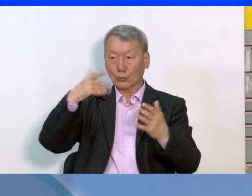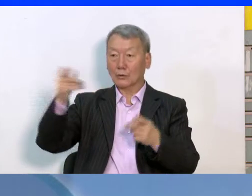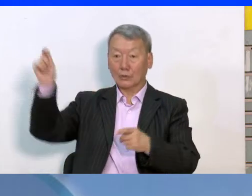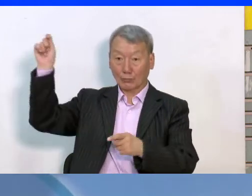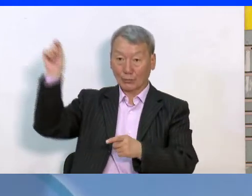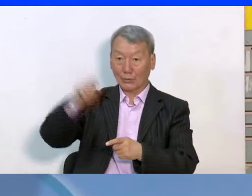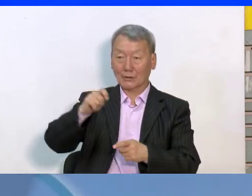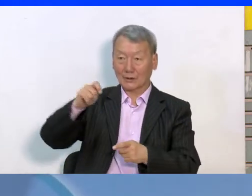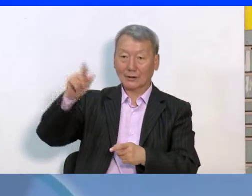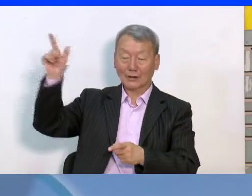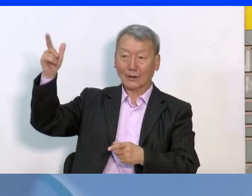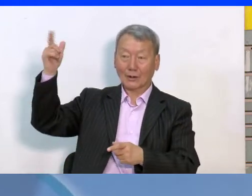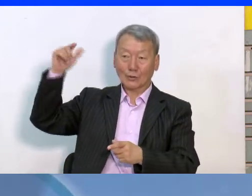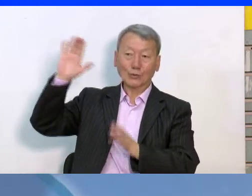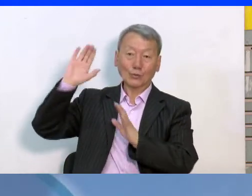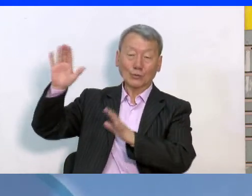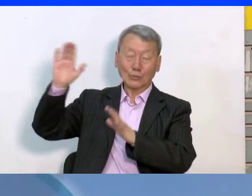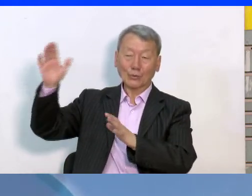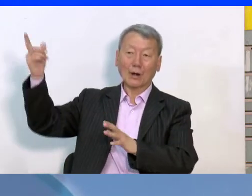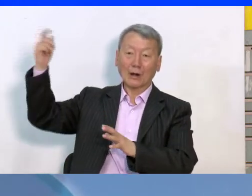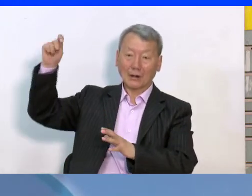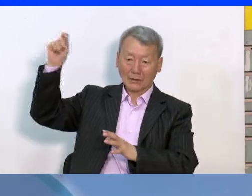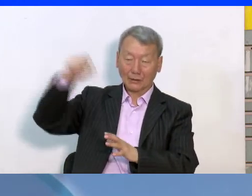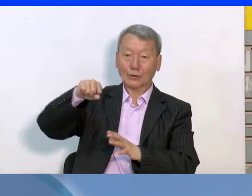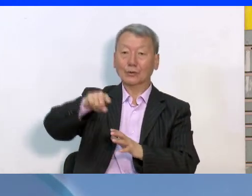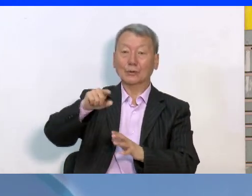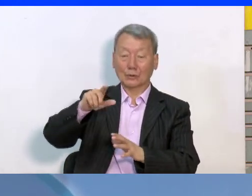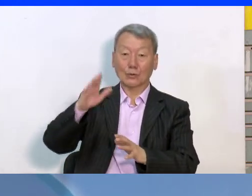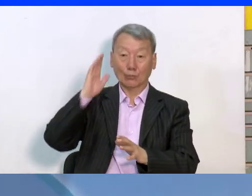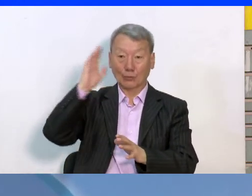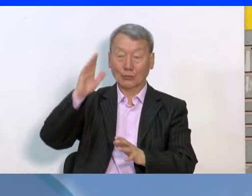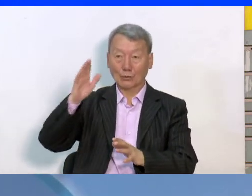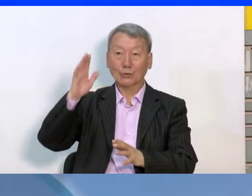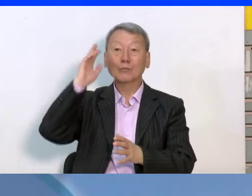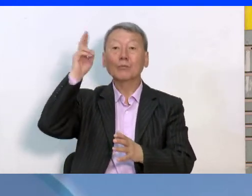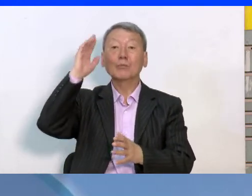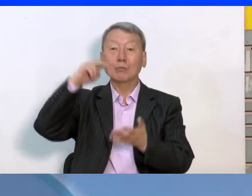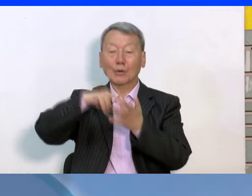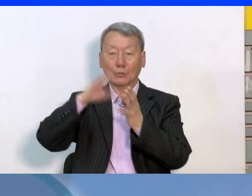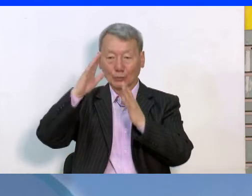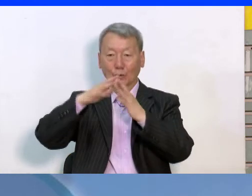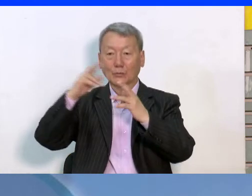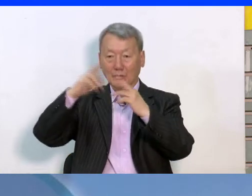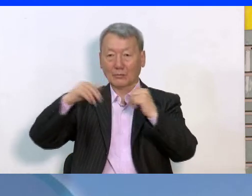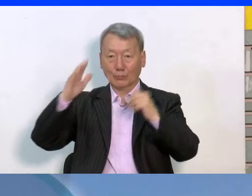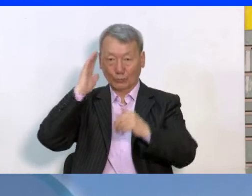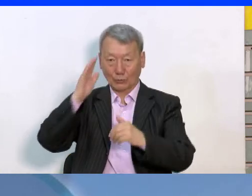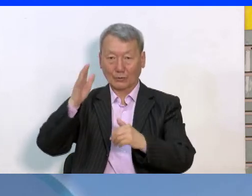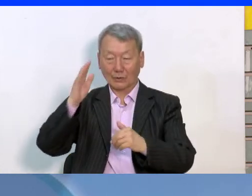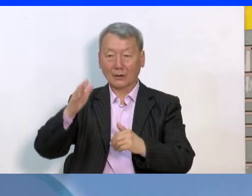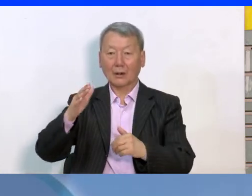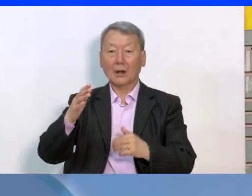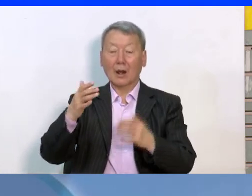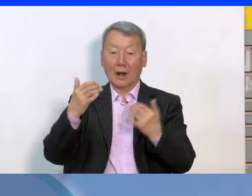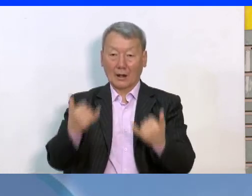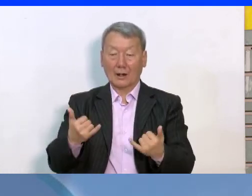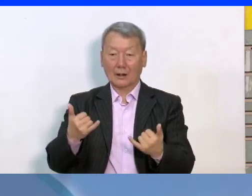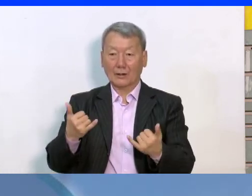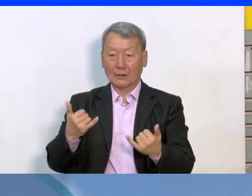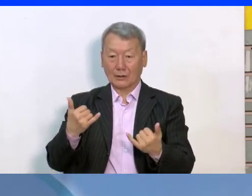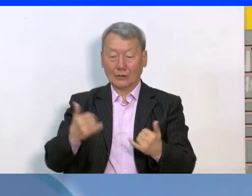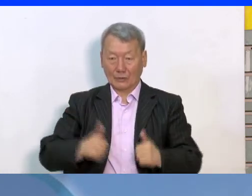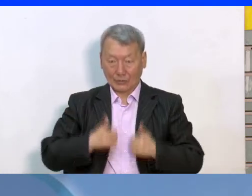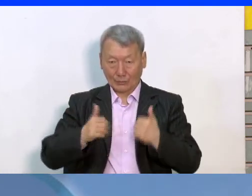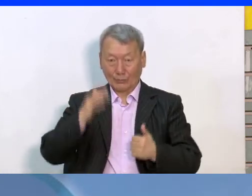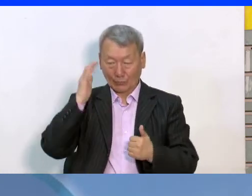келген адаптациядан өтүп. Аларга дагы буюрса келечекте үй курулат. Быйыл мүмкүн баштап калышыбыз мүмкүн